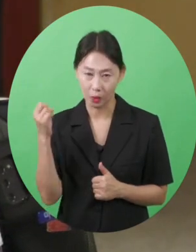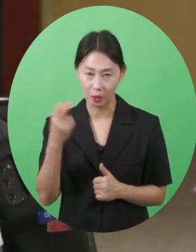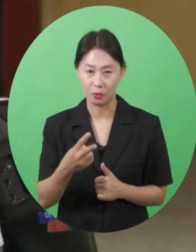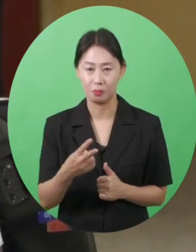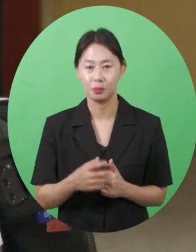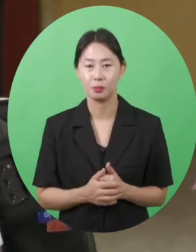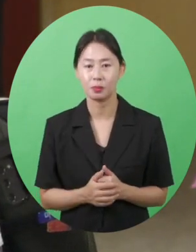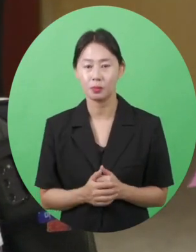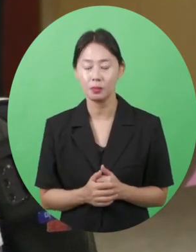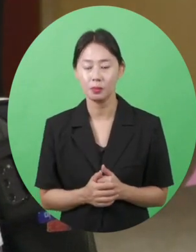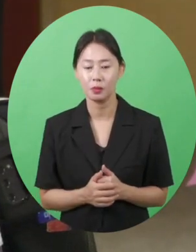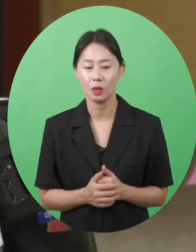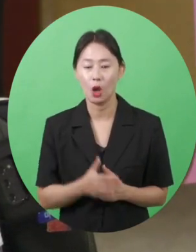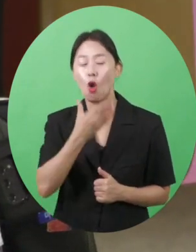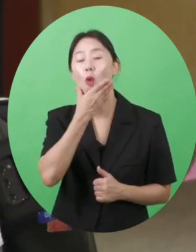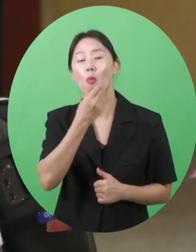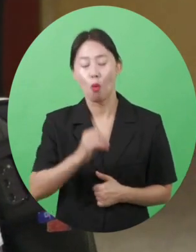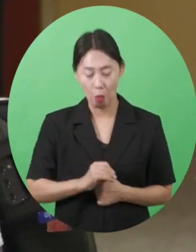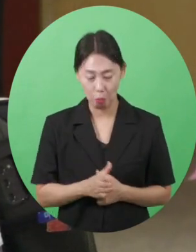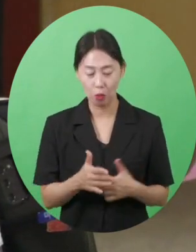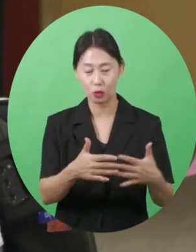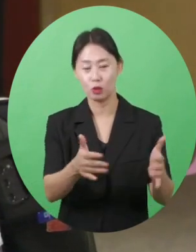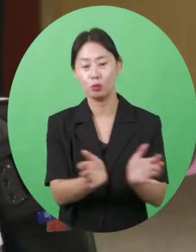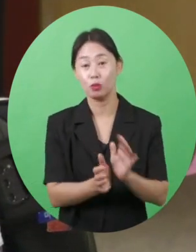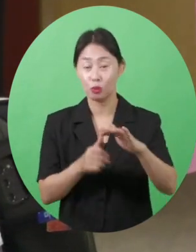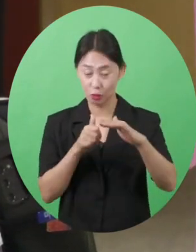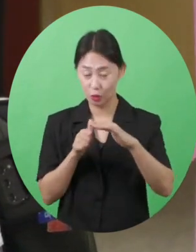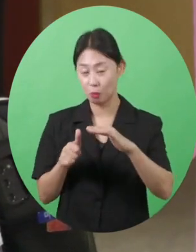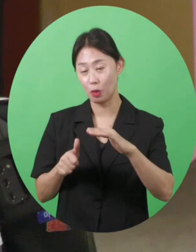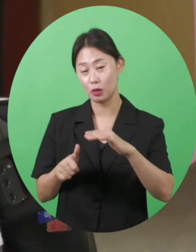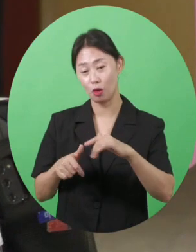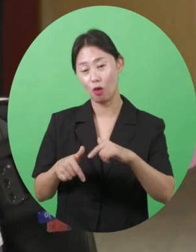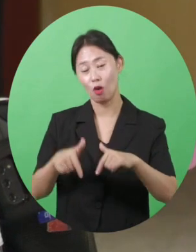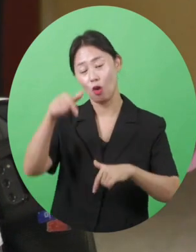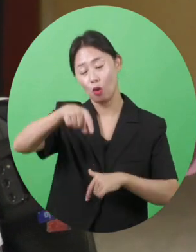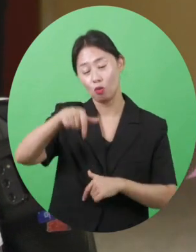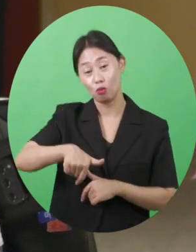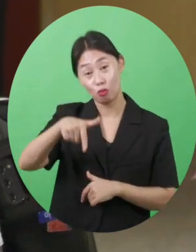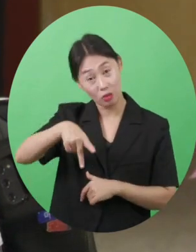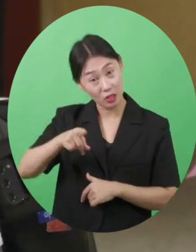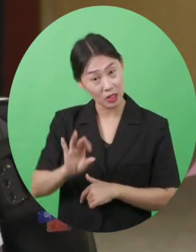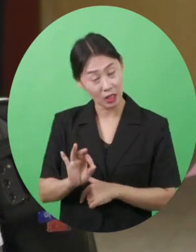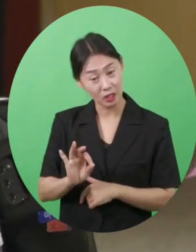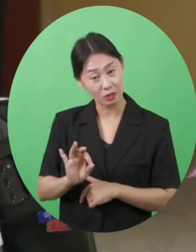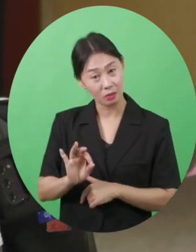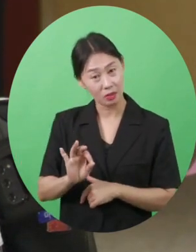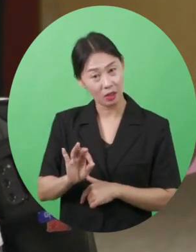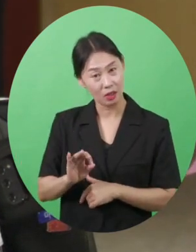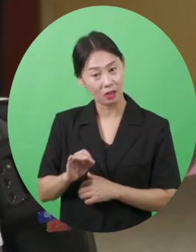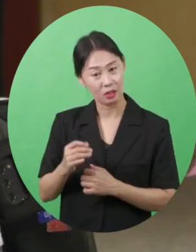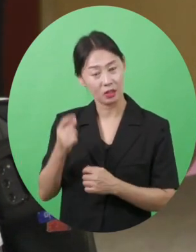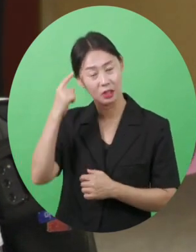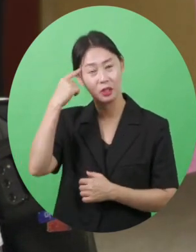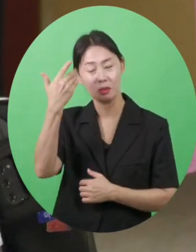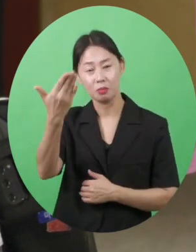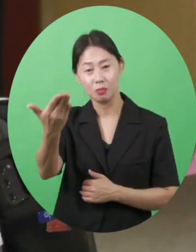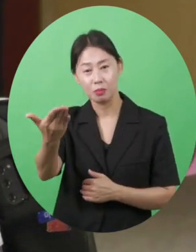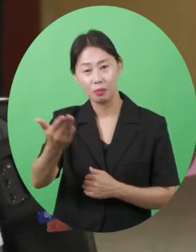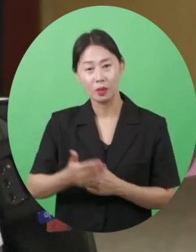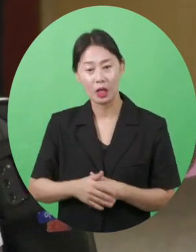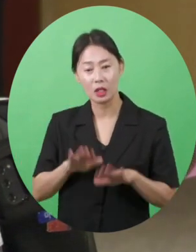그리고 그 보건복지국을 대표해서 나오신 국장님께 제가 질문 하나 드리겠습니다. 지금